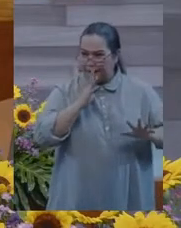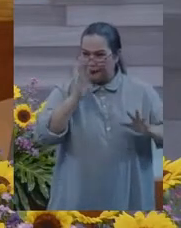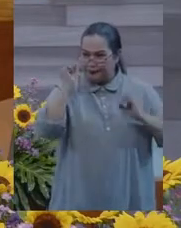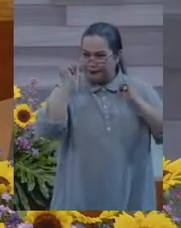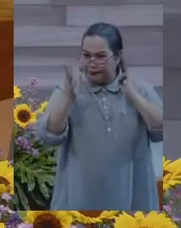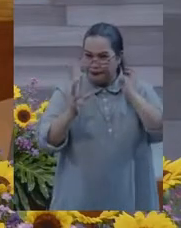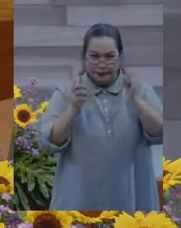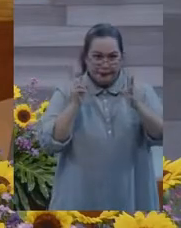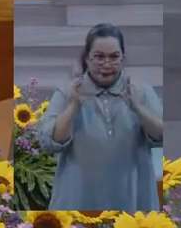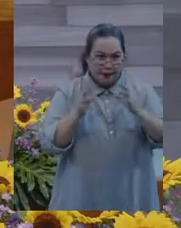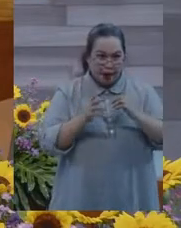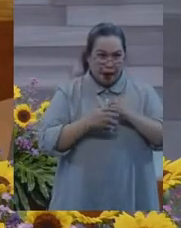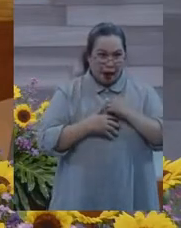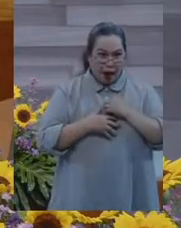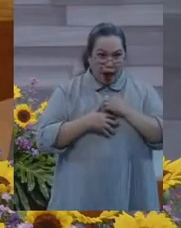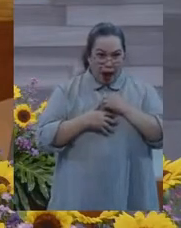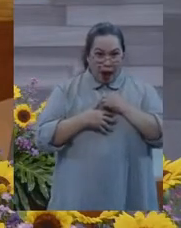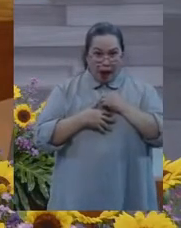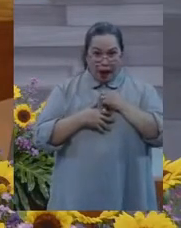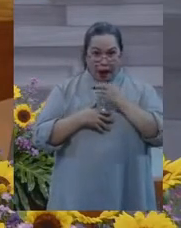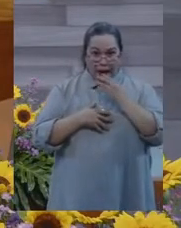bibig.